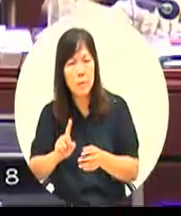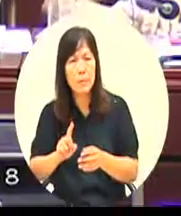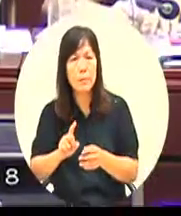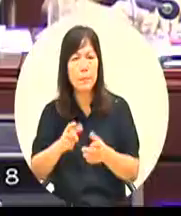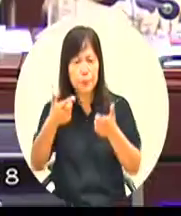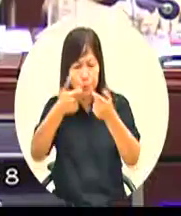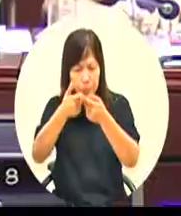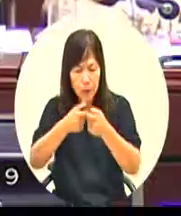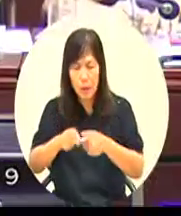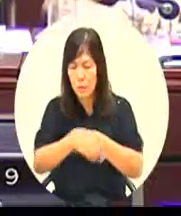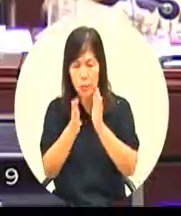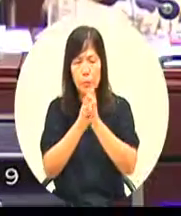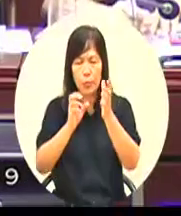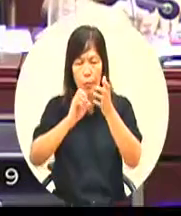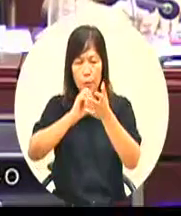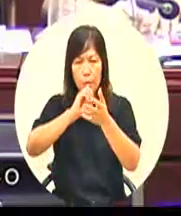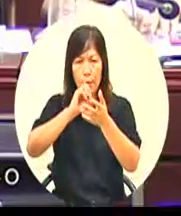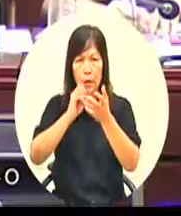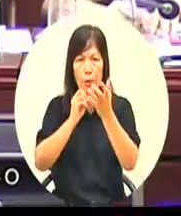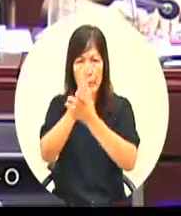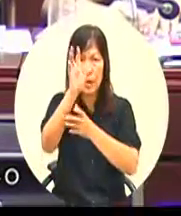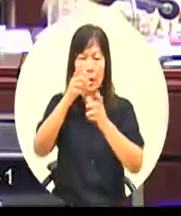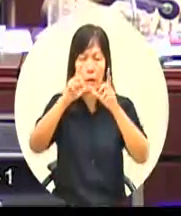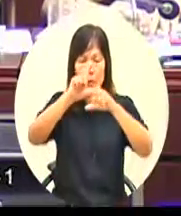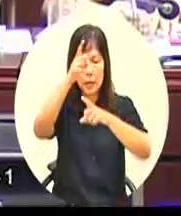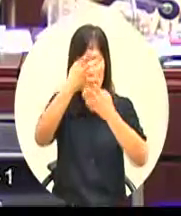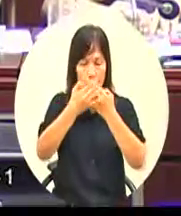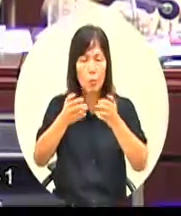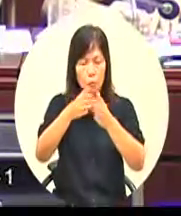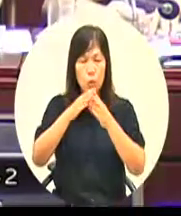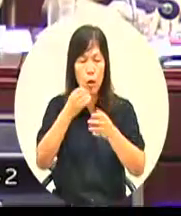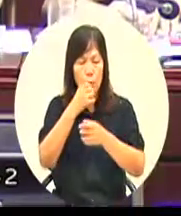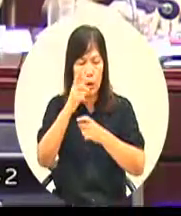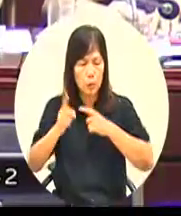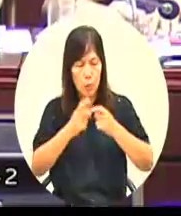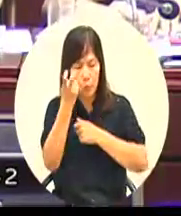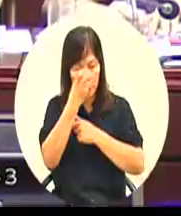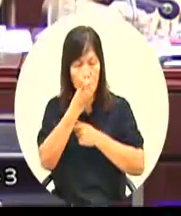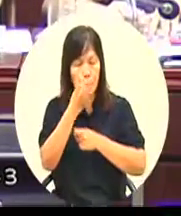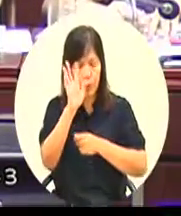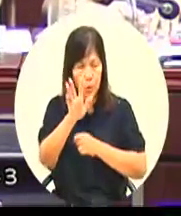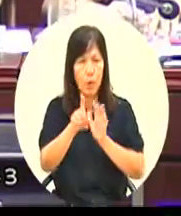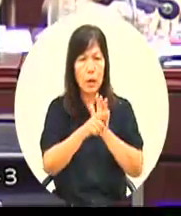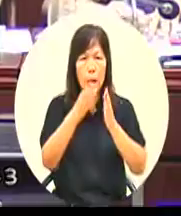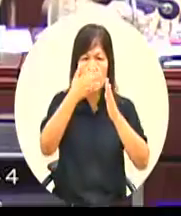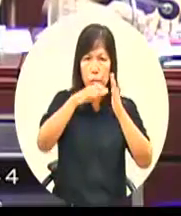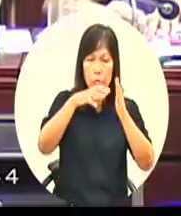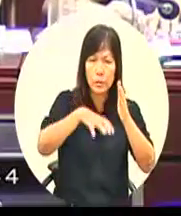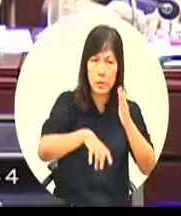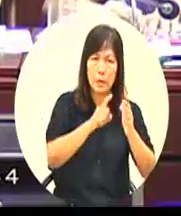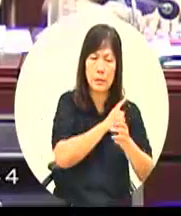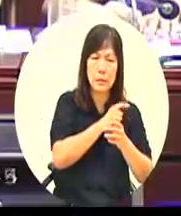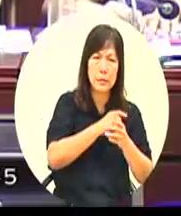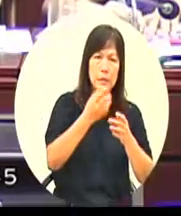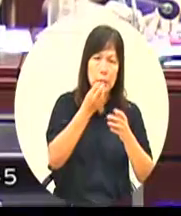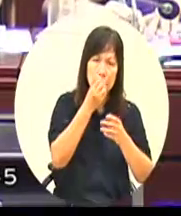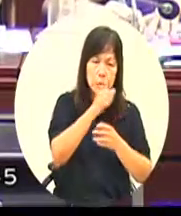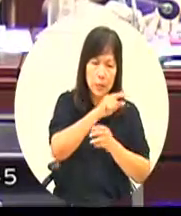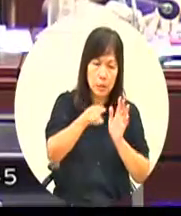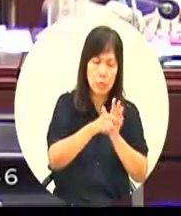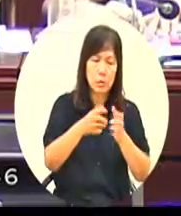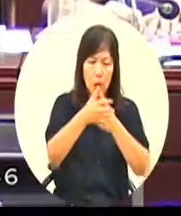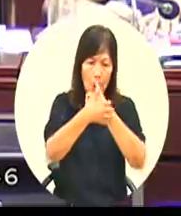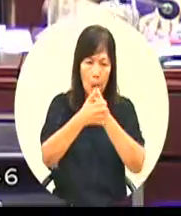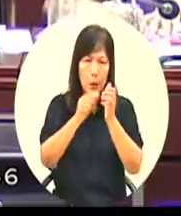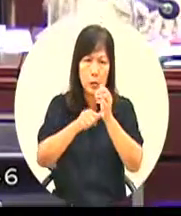配料都要放在上面，所以随时可以稽查。那另外就是说，自办学校它的食材其实是由我们的卫生